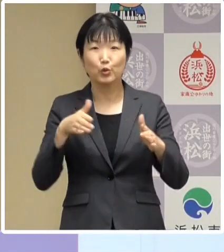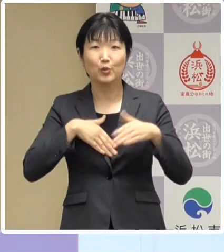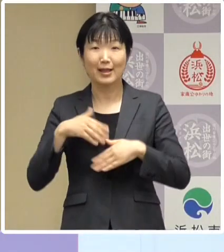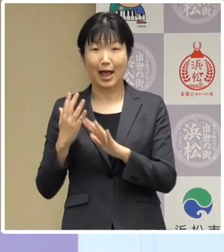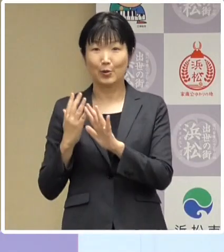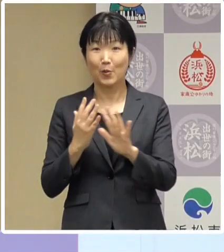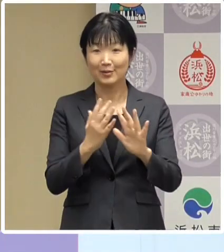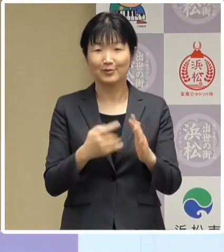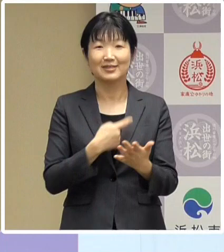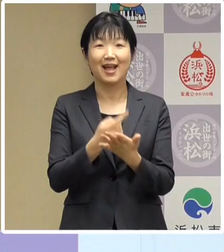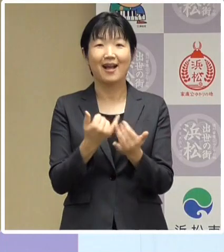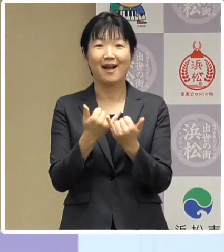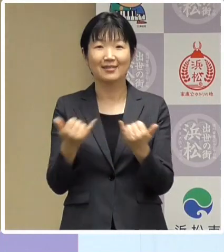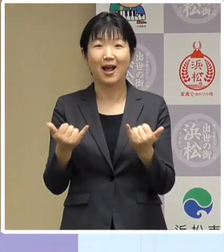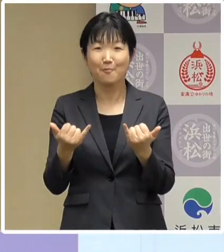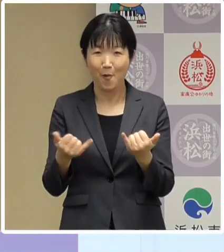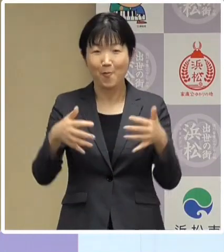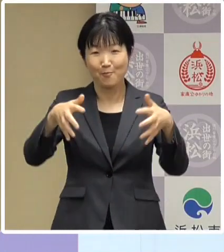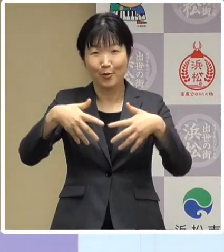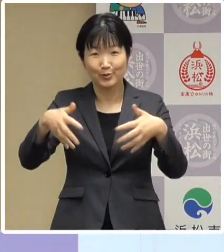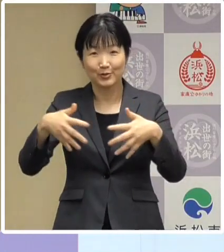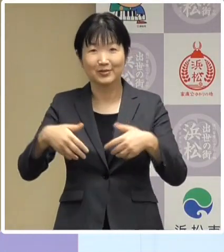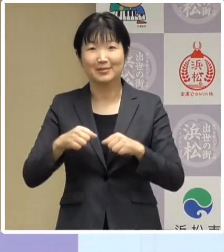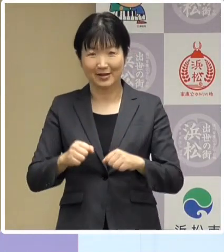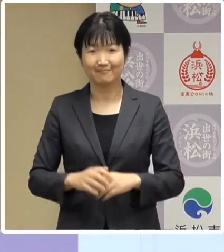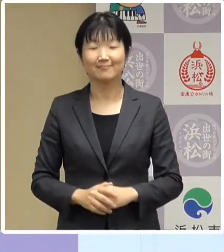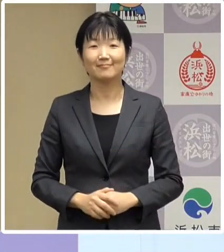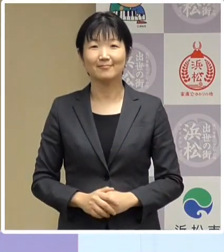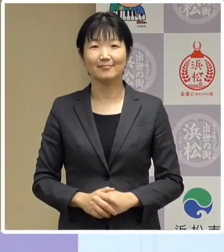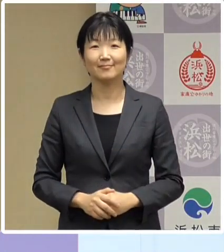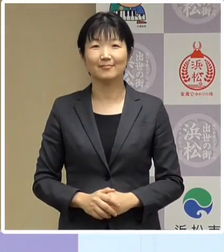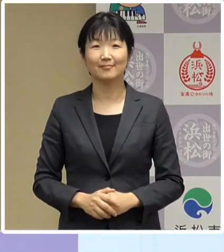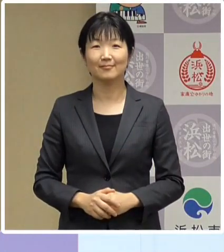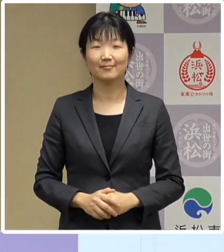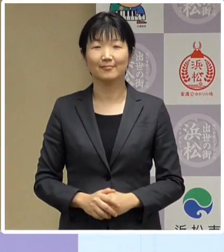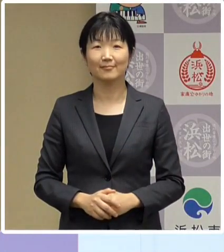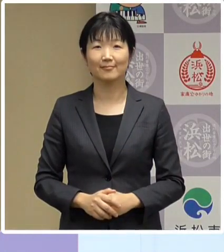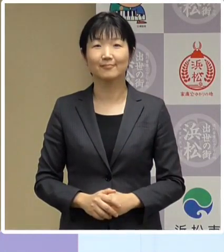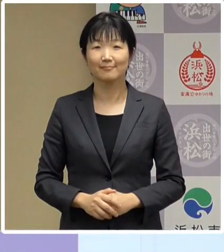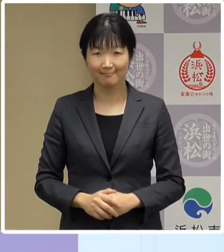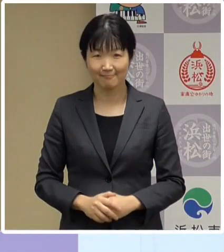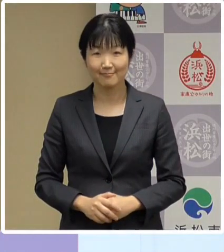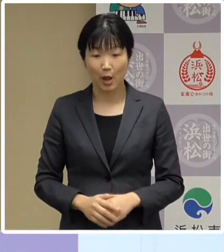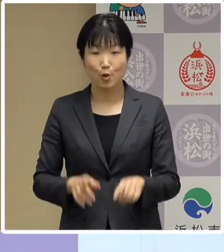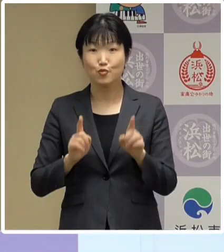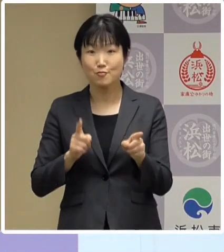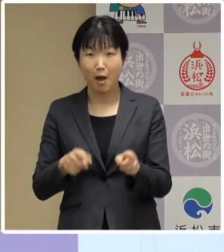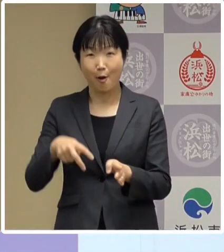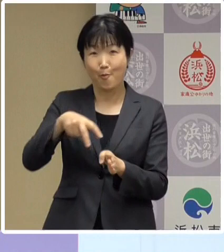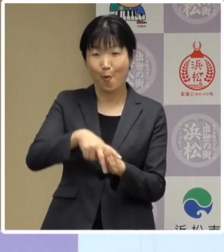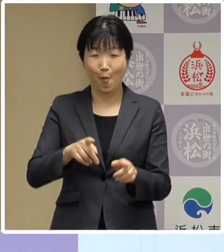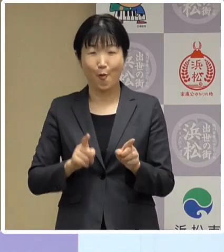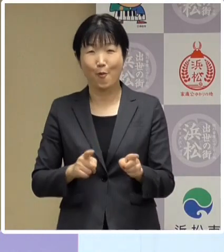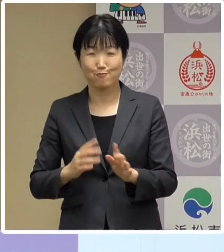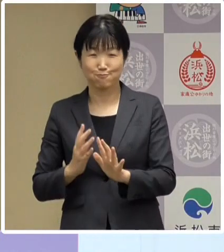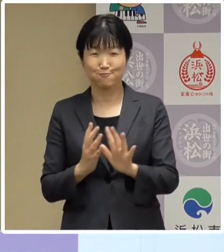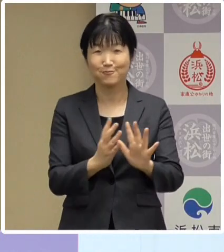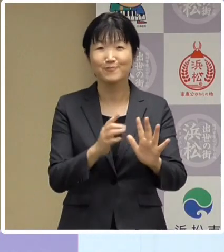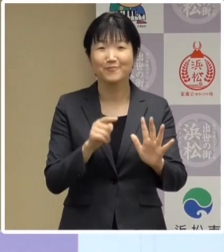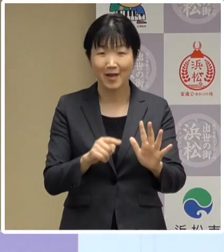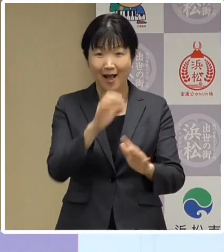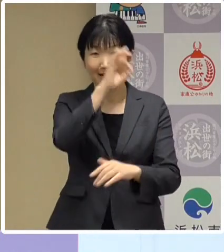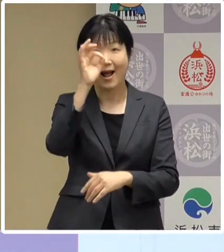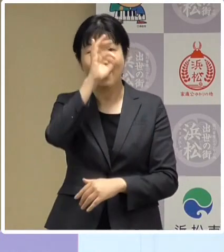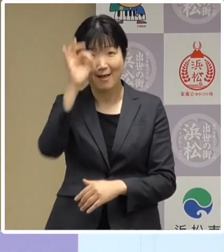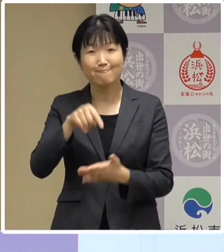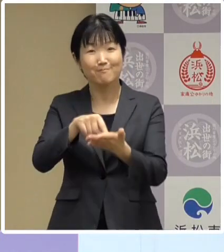行列の参加者も合わせて募集をいたします。騎馬武者行列の観覧は4月3日月曜日